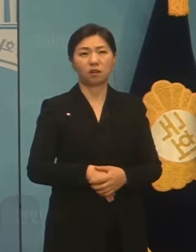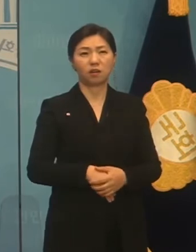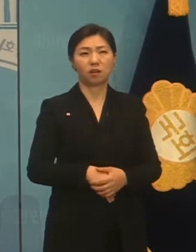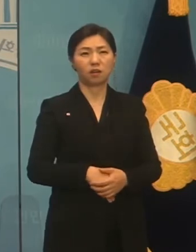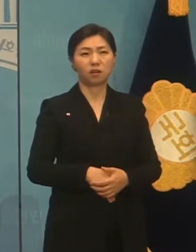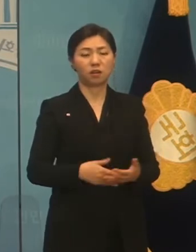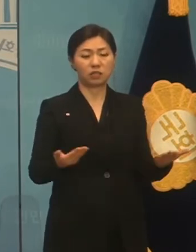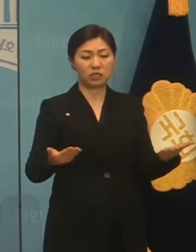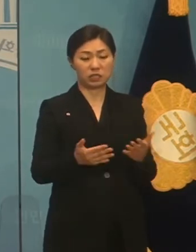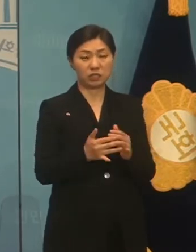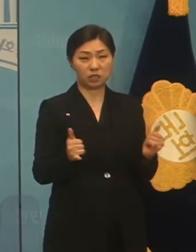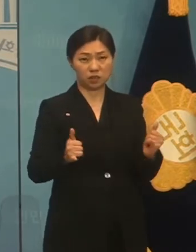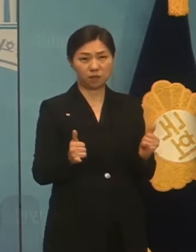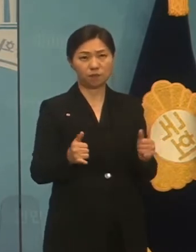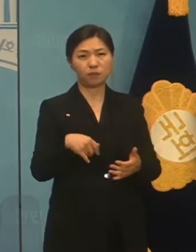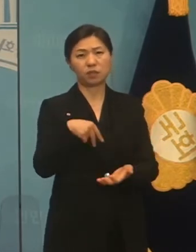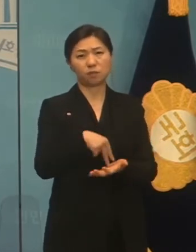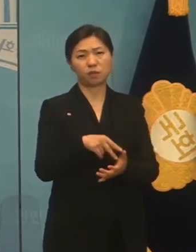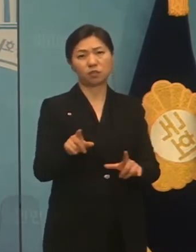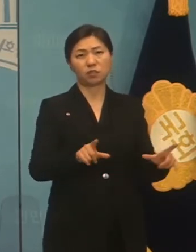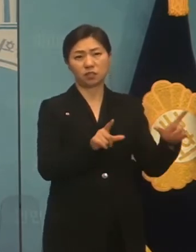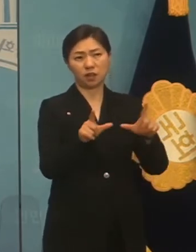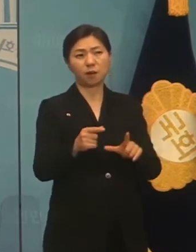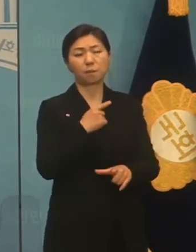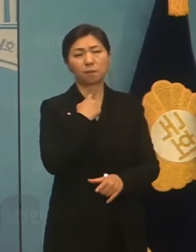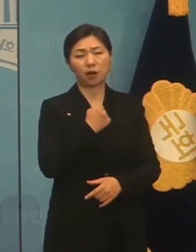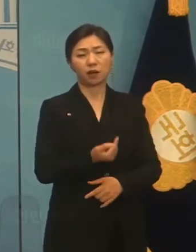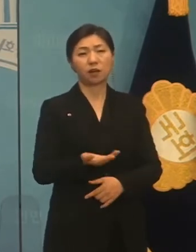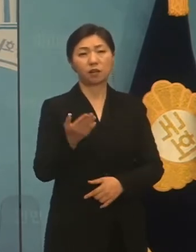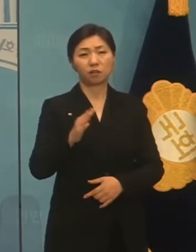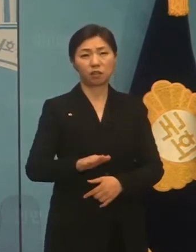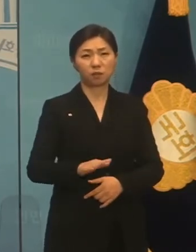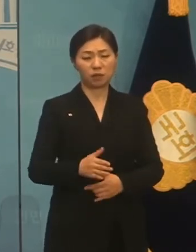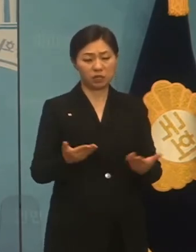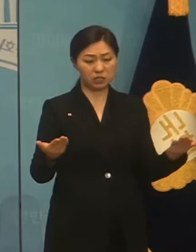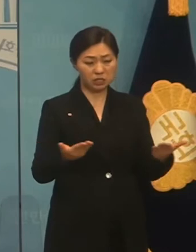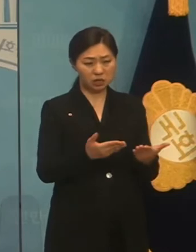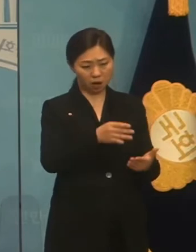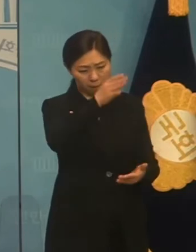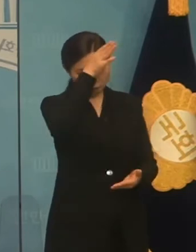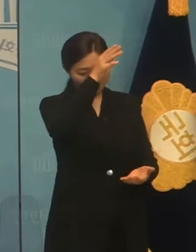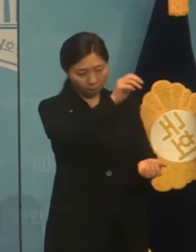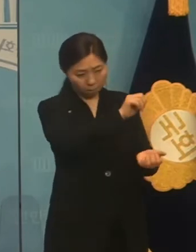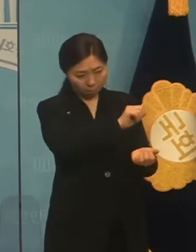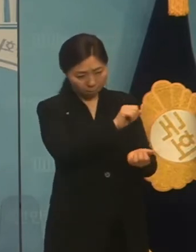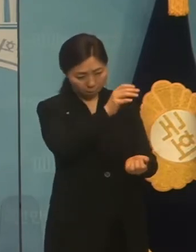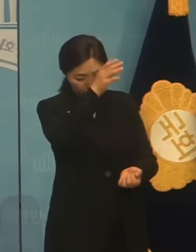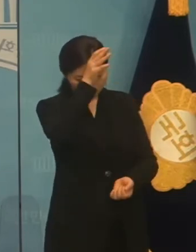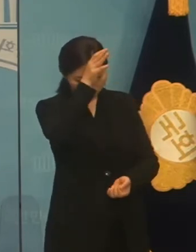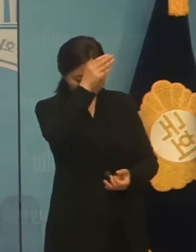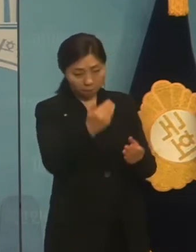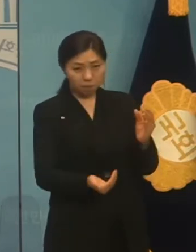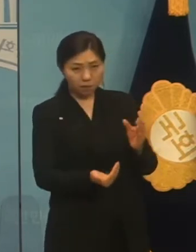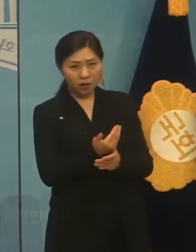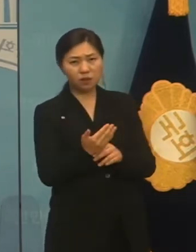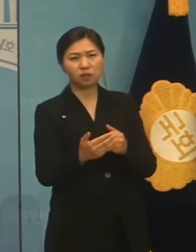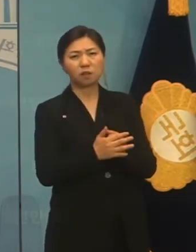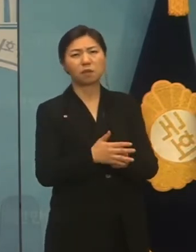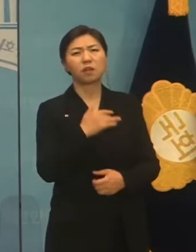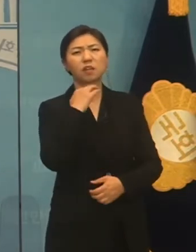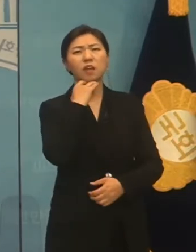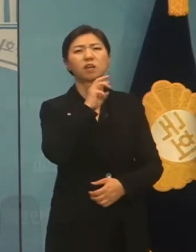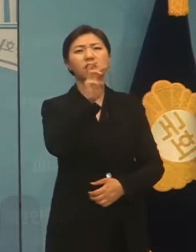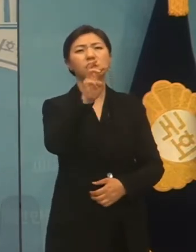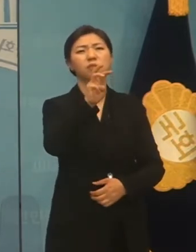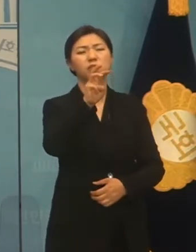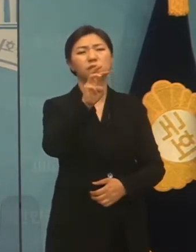노동자의 삶을 살았습니다. 그러다가 직업병을 얻어 30대 초반의 나이에 일찍 세상을 떠났습니다.